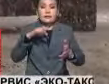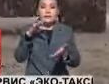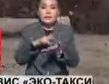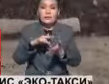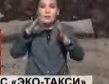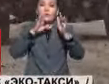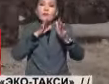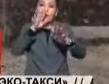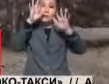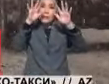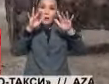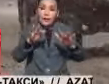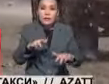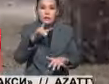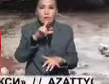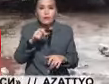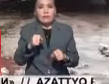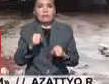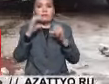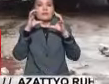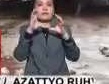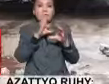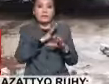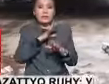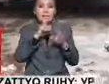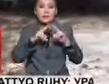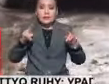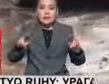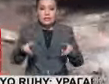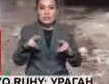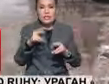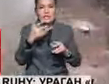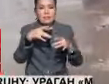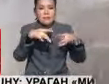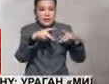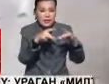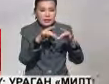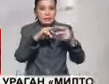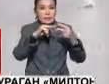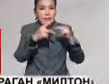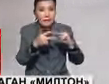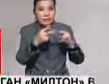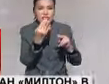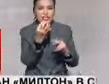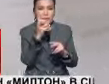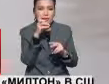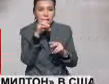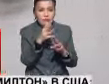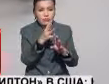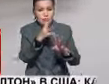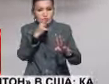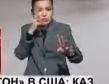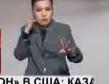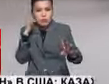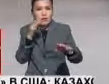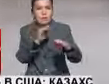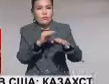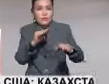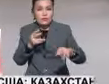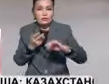утра снег застал горожан врасплох. На петропавловских шиномонтажках сегодня транспортный коллапс. Автомобилисты готовы часами стоять в